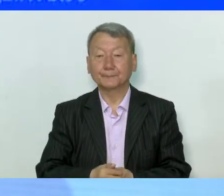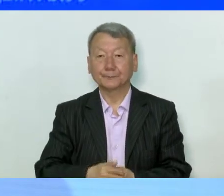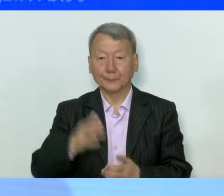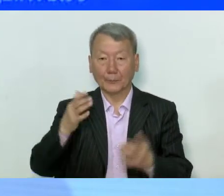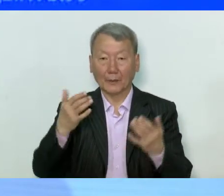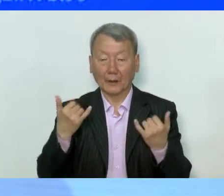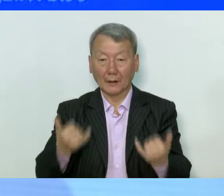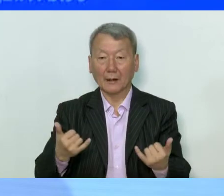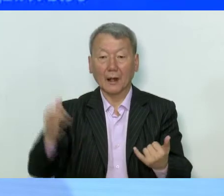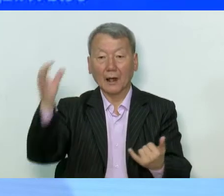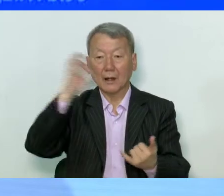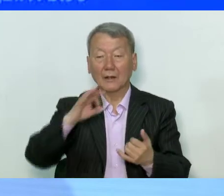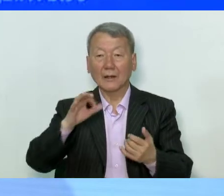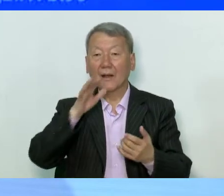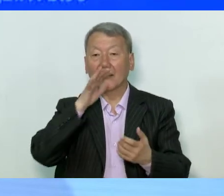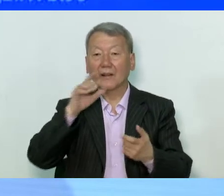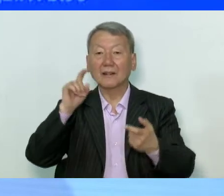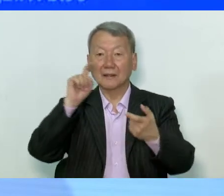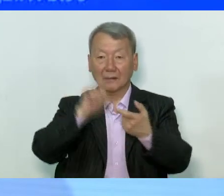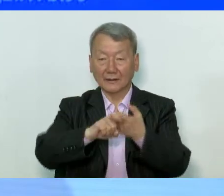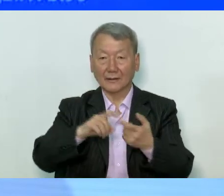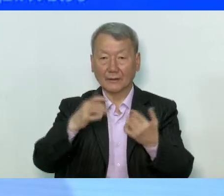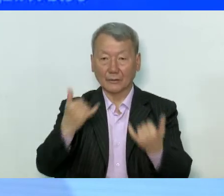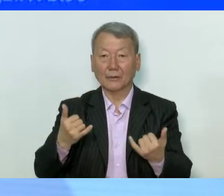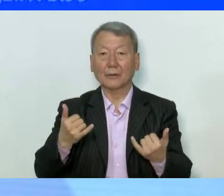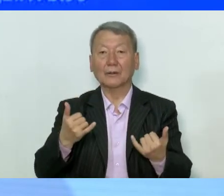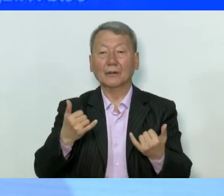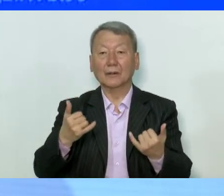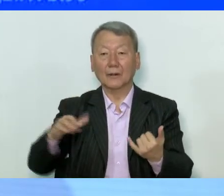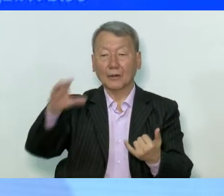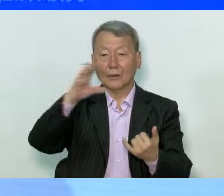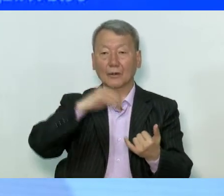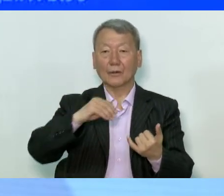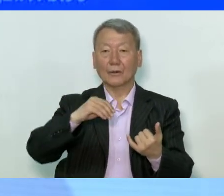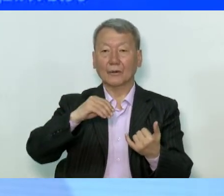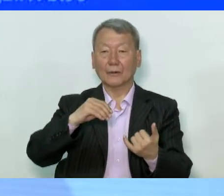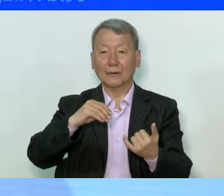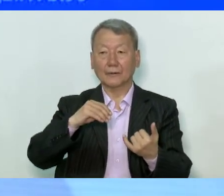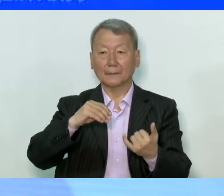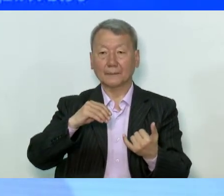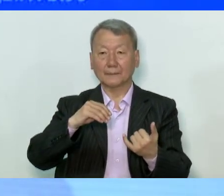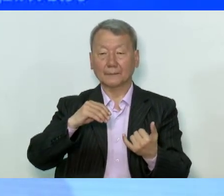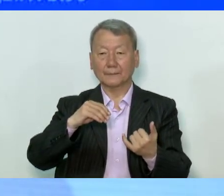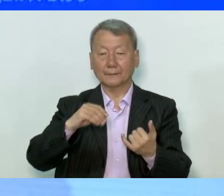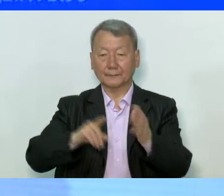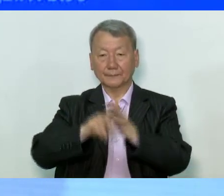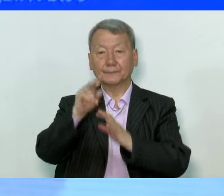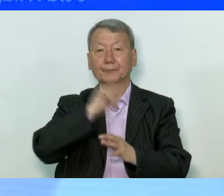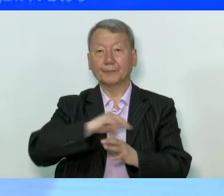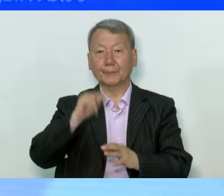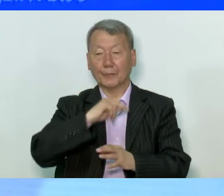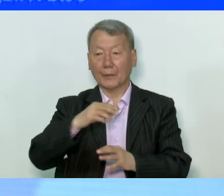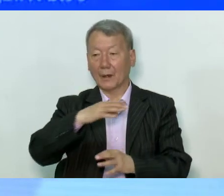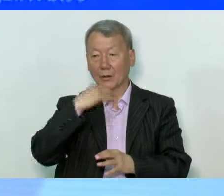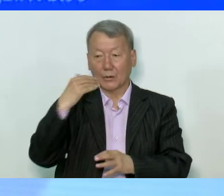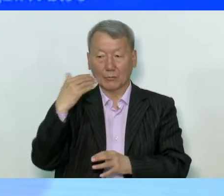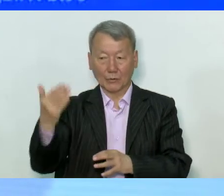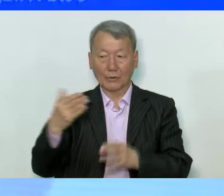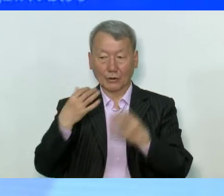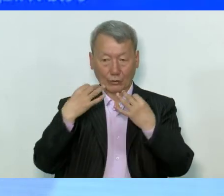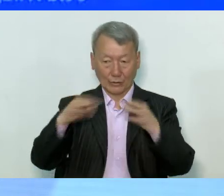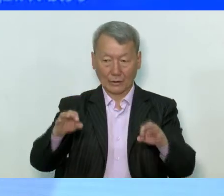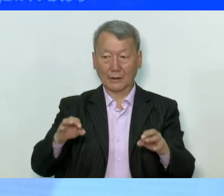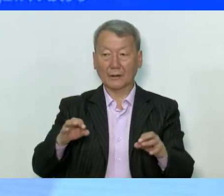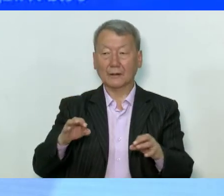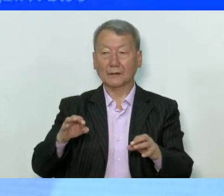Мына кырдал кичине жөнгө салынгандай болду. Коомдук унаалар иштеп баштады, көп ишканаларга уруксат